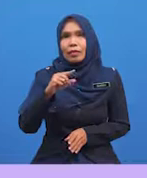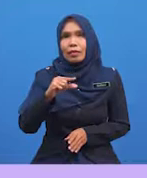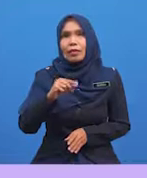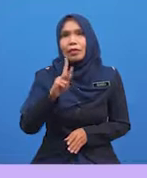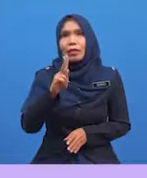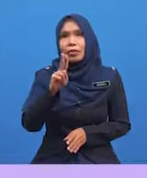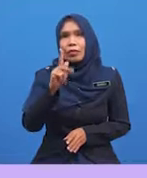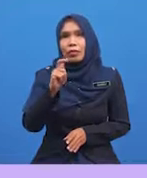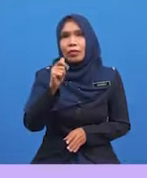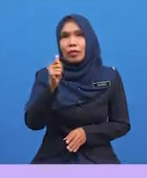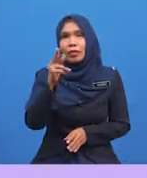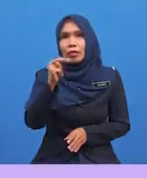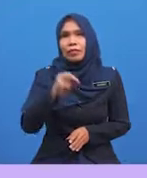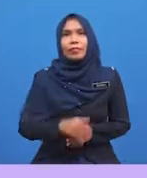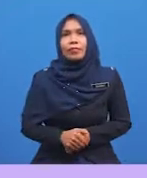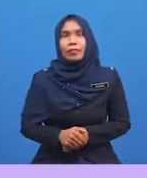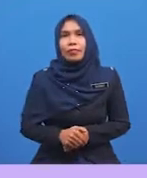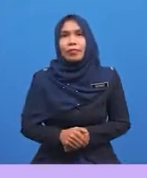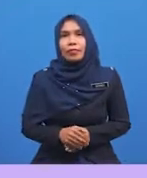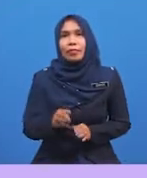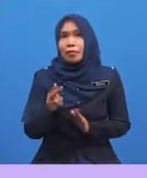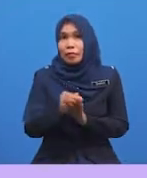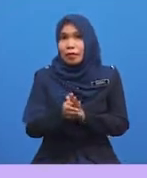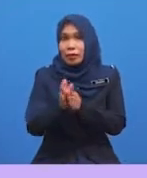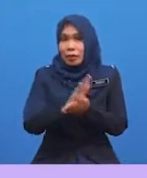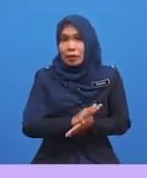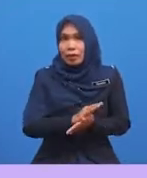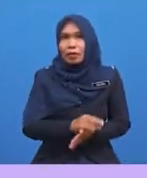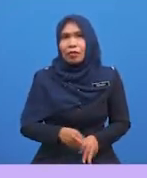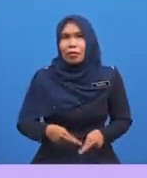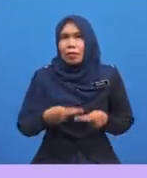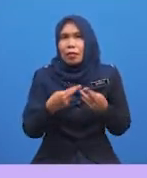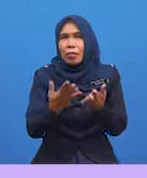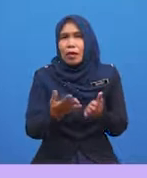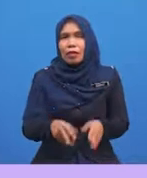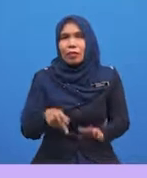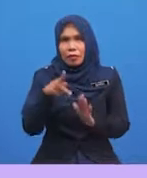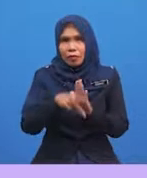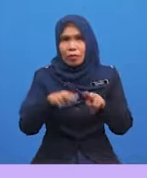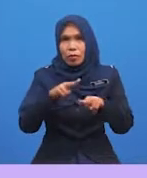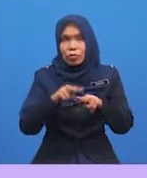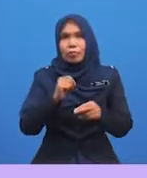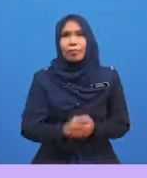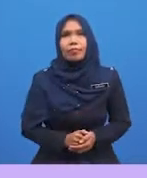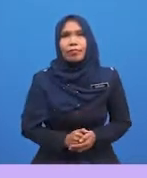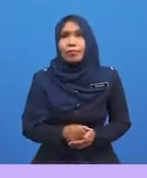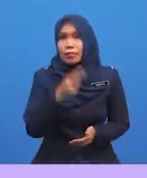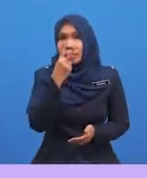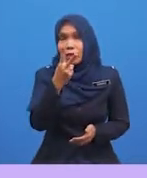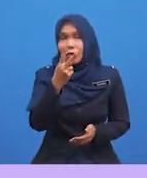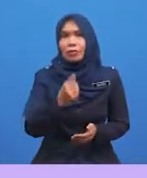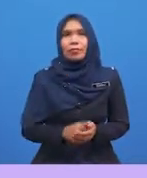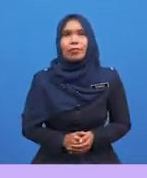menjadikan kawasan tersebut padat penduduk. Lihat pada paparan slide. Antara kawasan tanah Pama yang